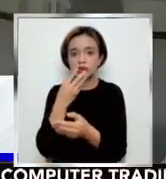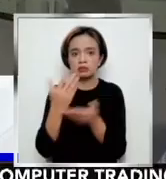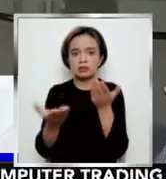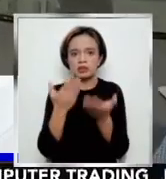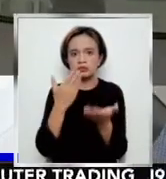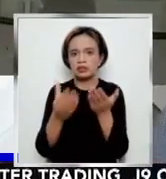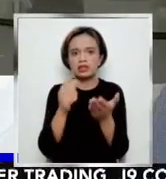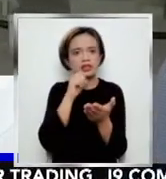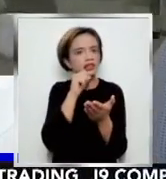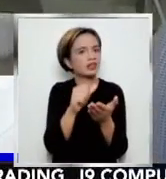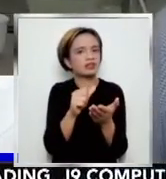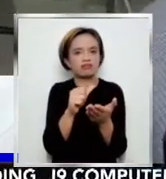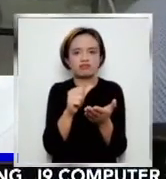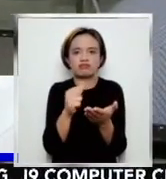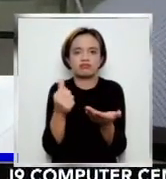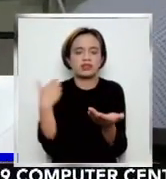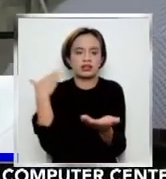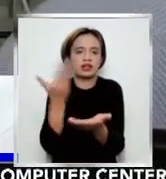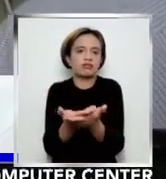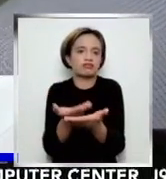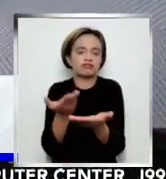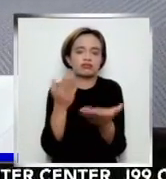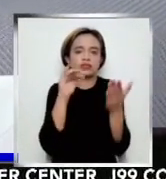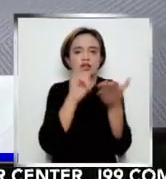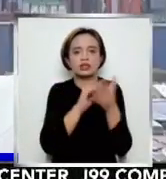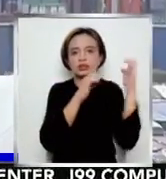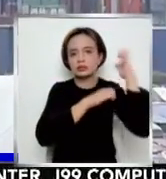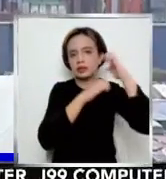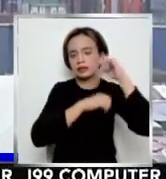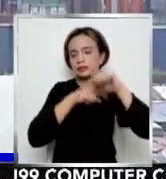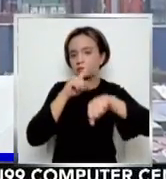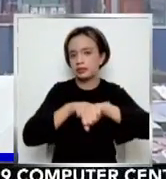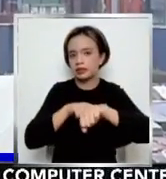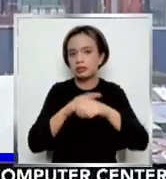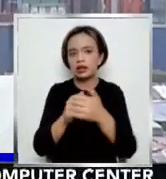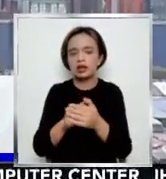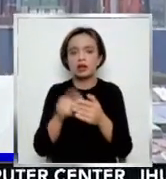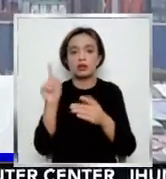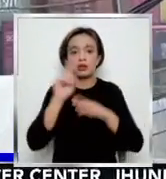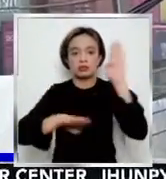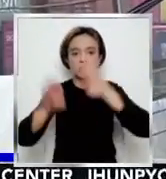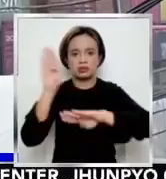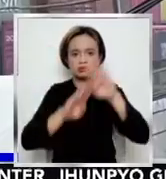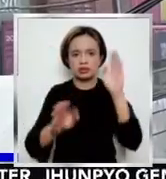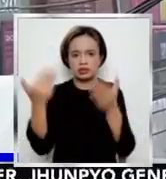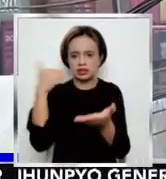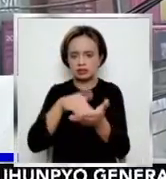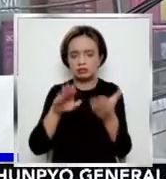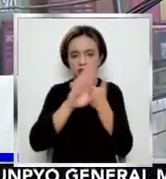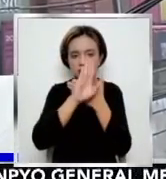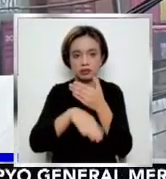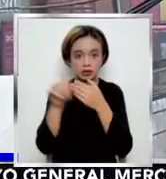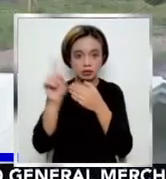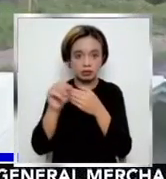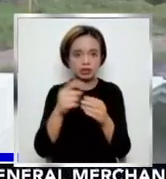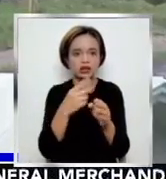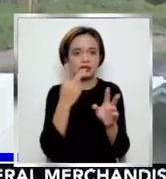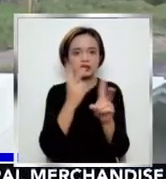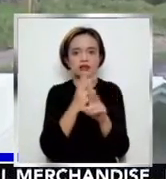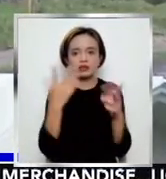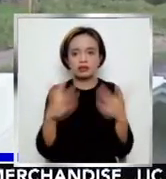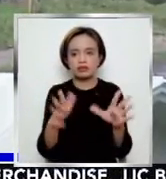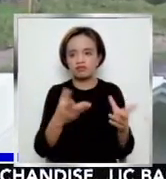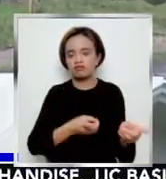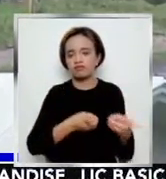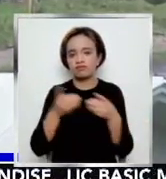oras. Pinakamalala raw nilang problema kung paano isasauli at kakargahang muli yung mga container van na na-i-deliver ng laman. May mga